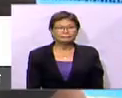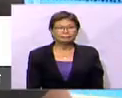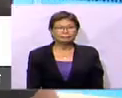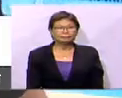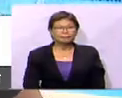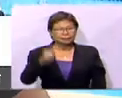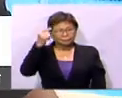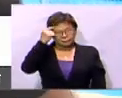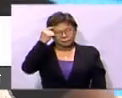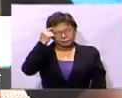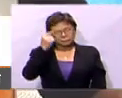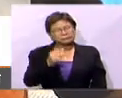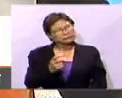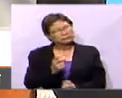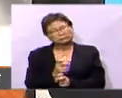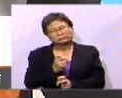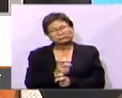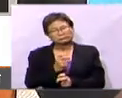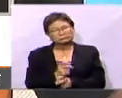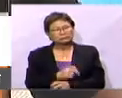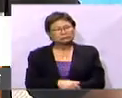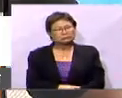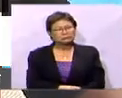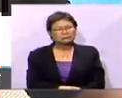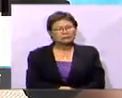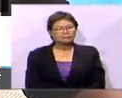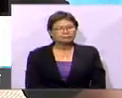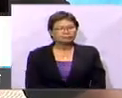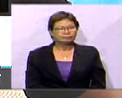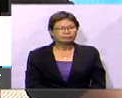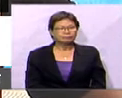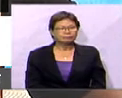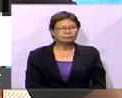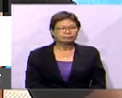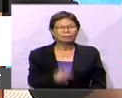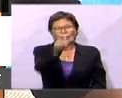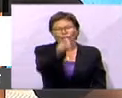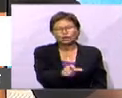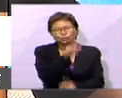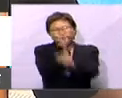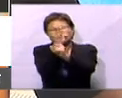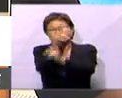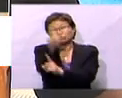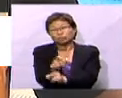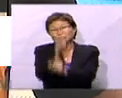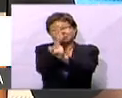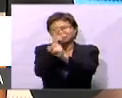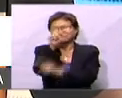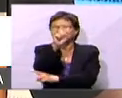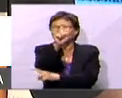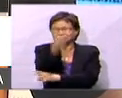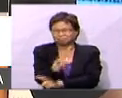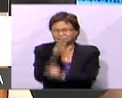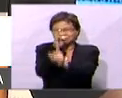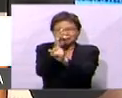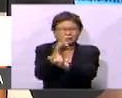I think it's going to be very difficult. You know, we got individual targets. We're trying to keep improving on our times.